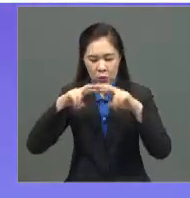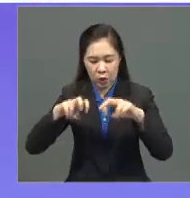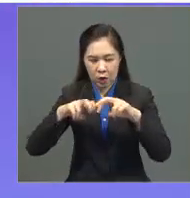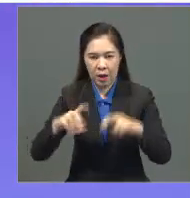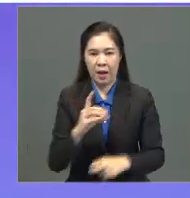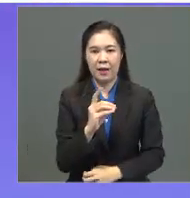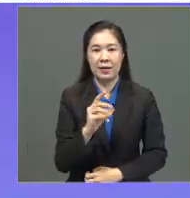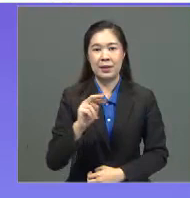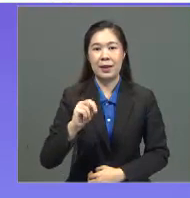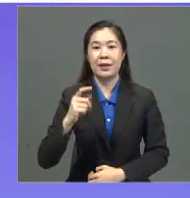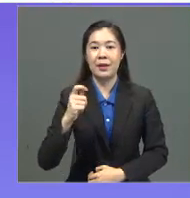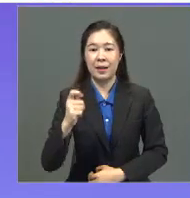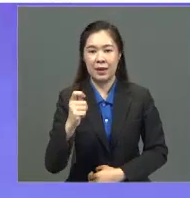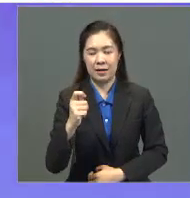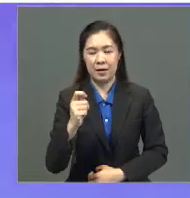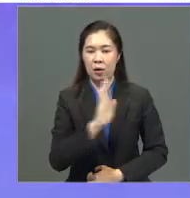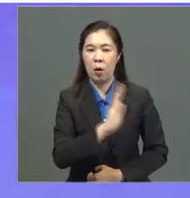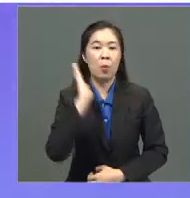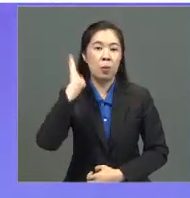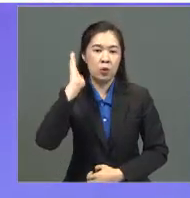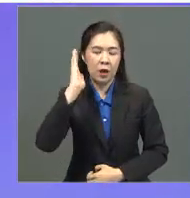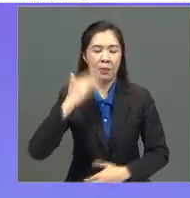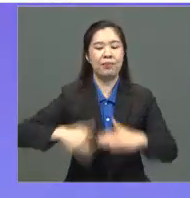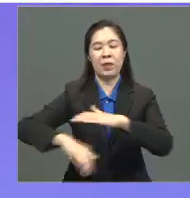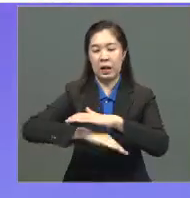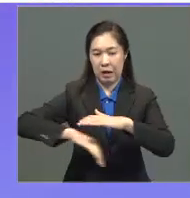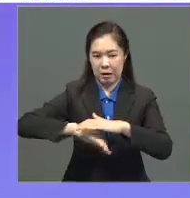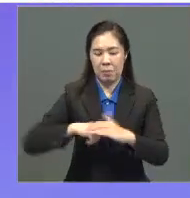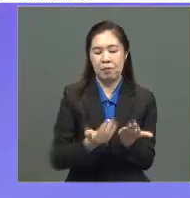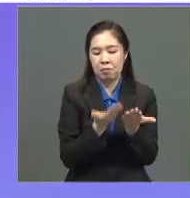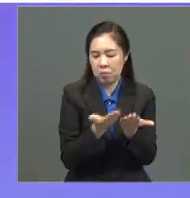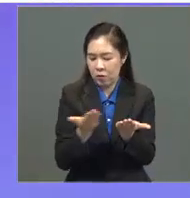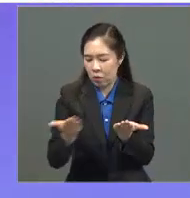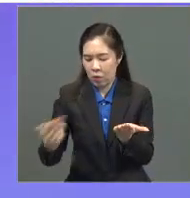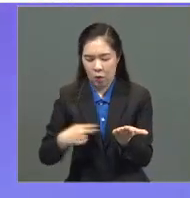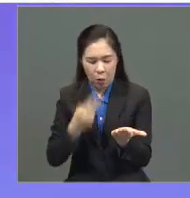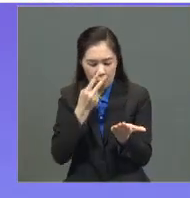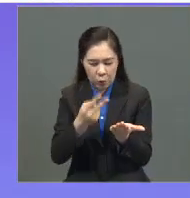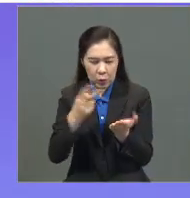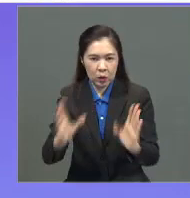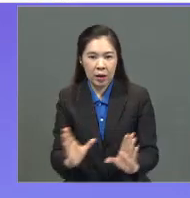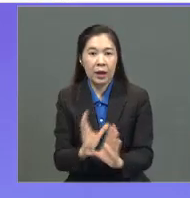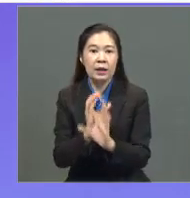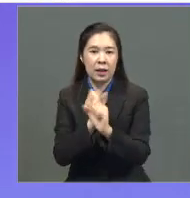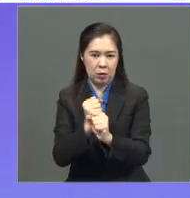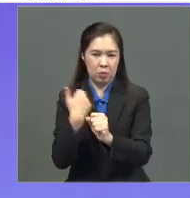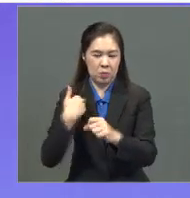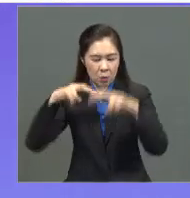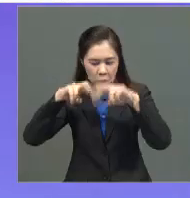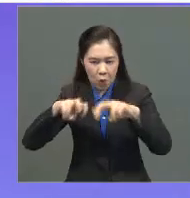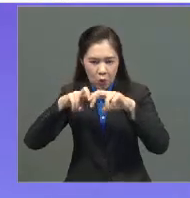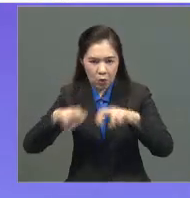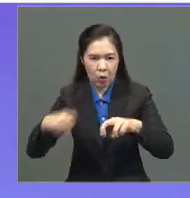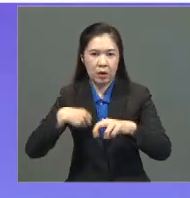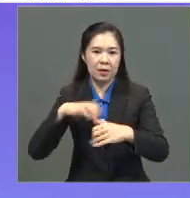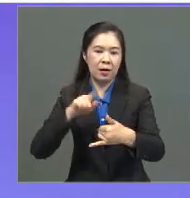สอบดีเอ็นเอของต้องสงสัยจากนั้นเนี่ยนำหลักฐานทุกอย่างมาประกอบเข้าด้วยกันนำมารวมกันทั้งหมดเนี่ยจำไปสู่การตรวจค้น